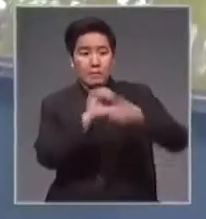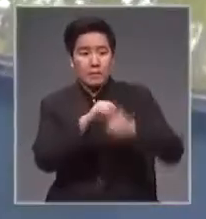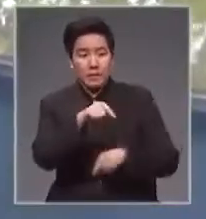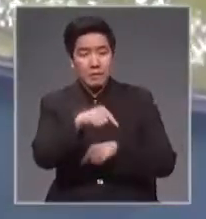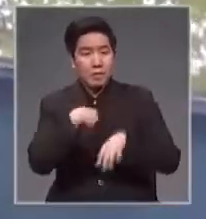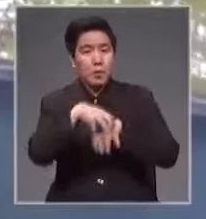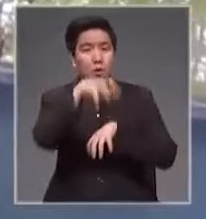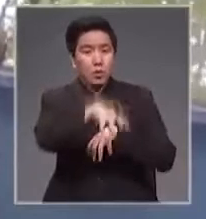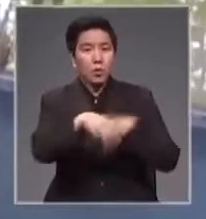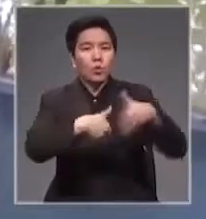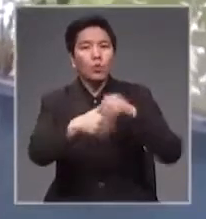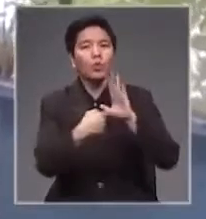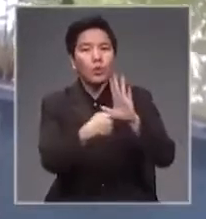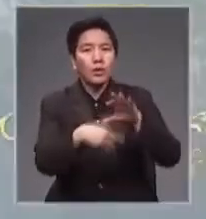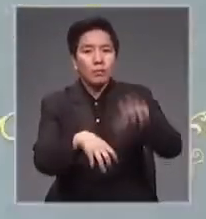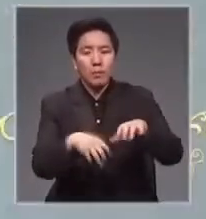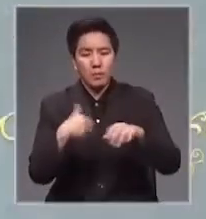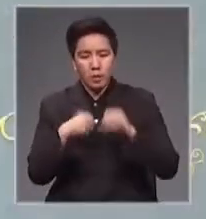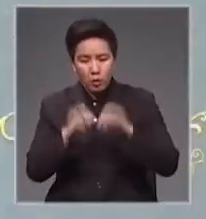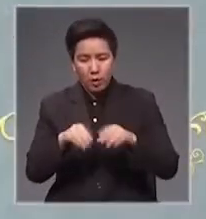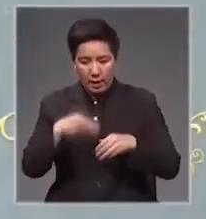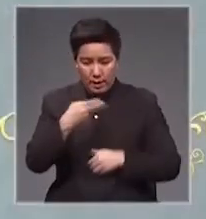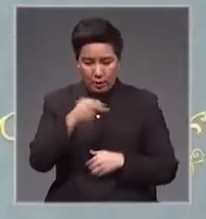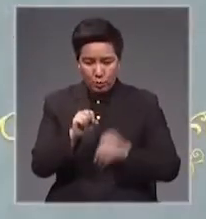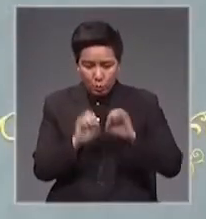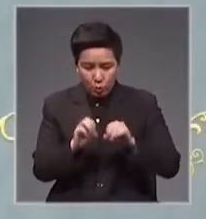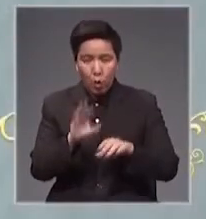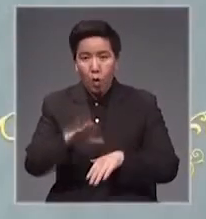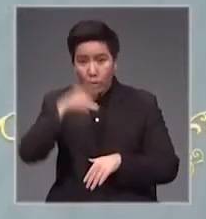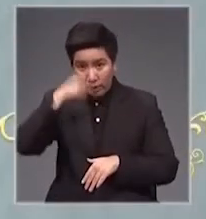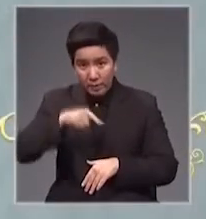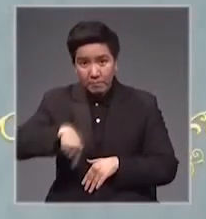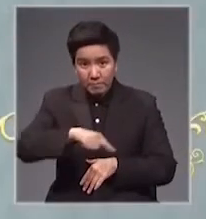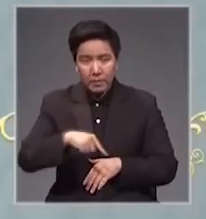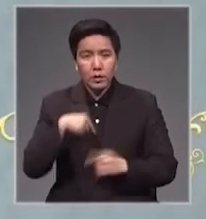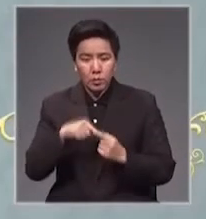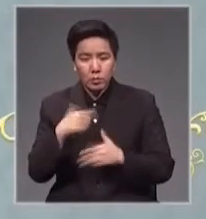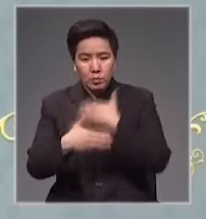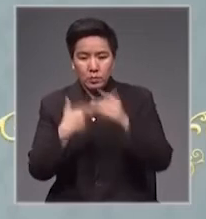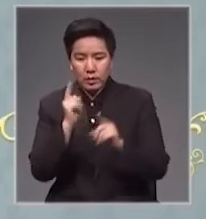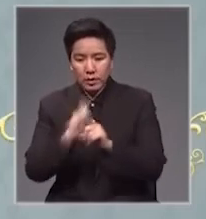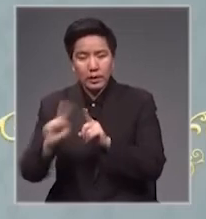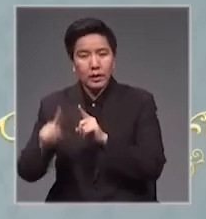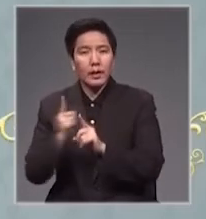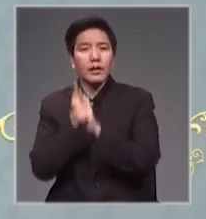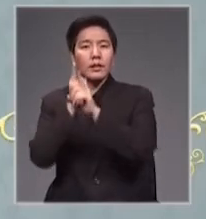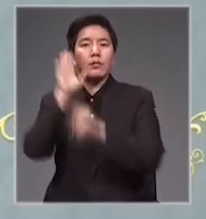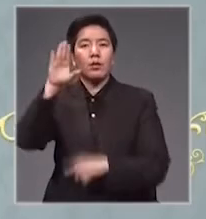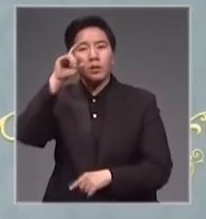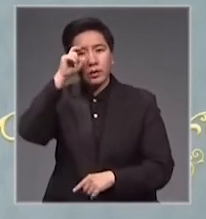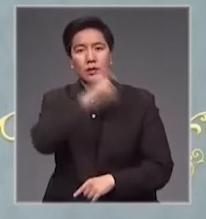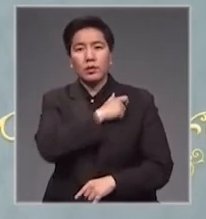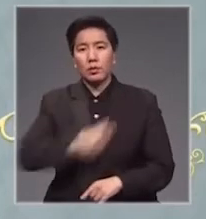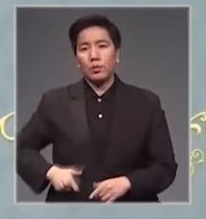มีการส่งเสริมการเรียนรู้ทั้งในและนอกหลักสูตรให้กับประชาชนของเราในการขับเคลื่อน SDG ตามแนวทางปรัชญาของเศรษฐกิจพอเพียง